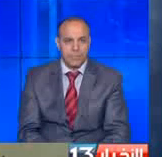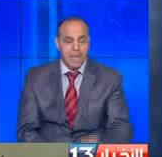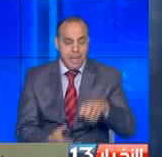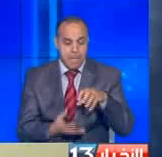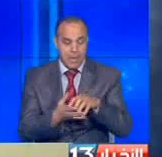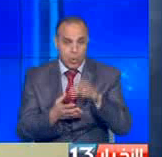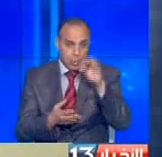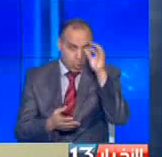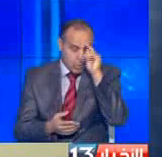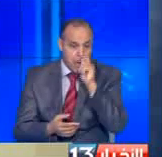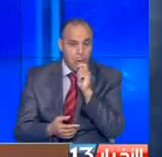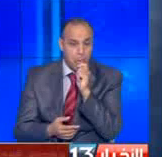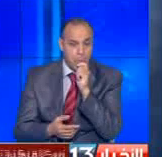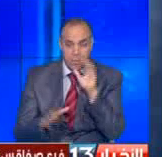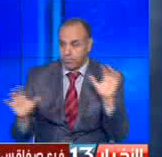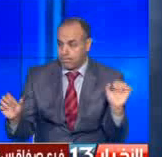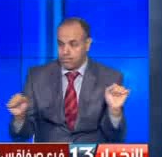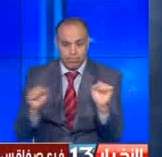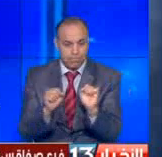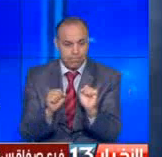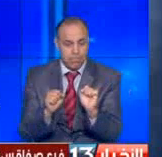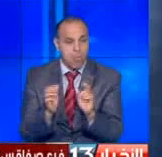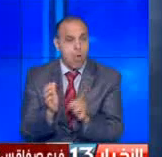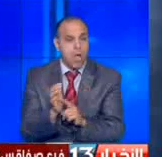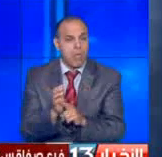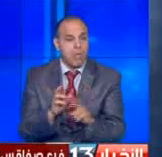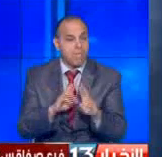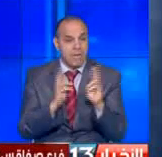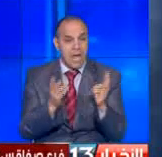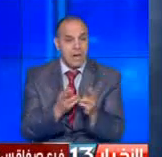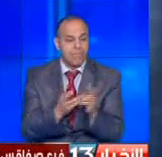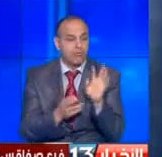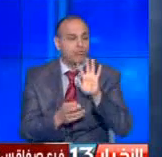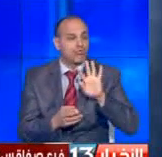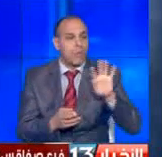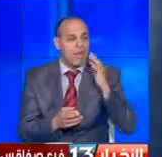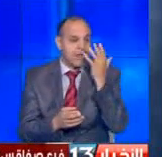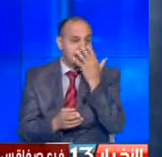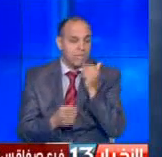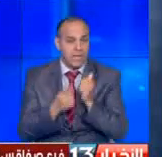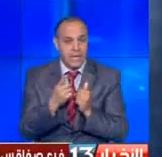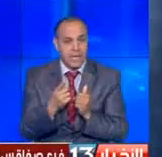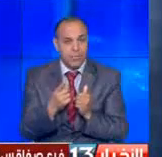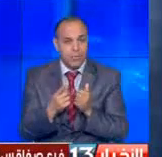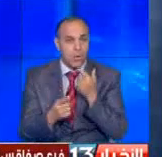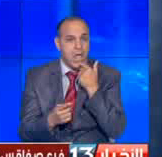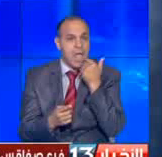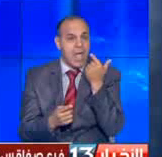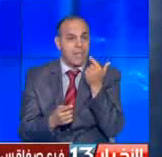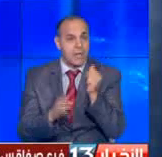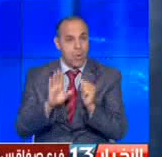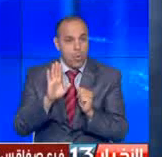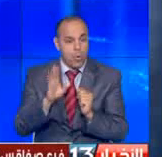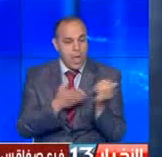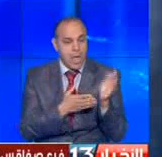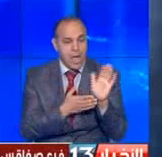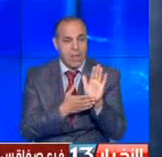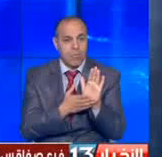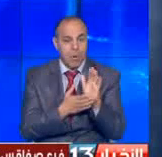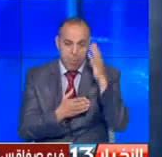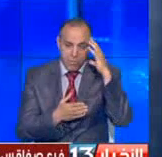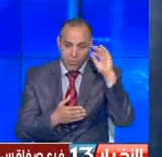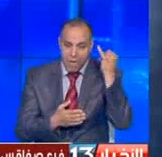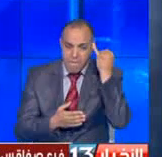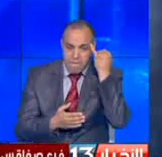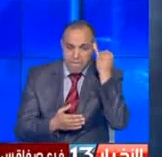اكد التونسي للتحكيم والوساطه ومجلس المحكمين الدوليين بشمال افريقيا يفتتح مكتبا ويقدم المختصين